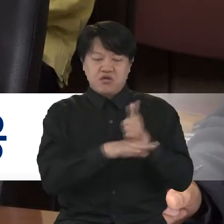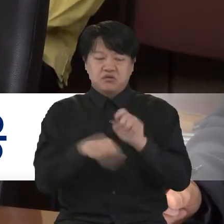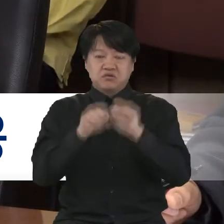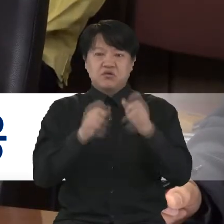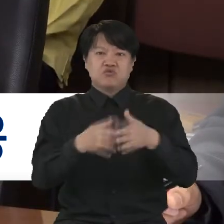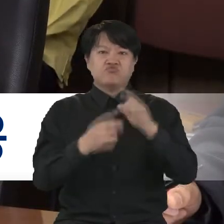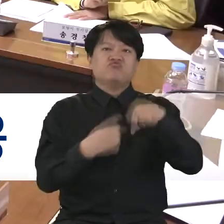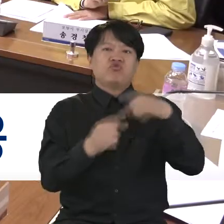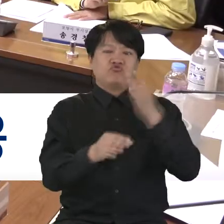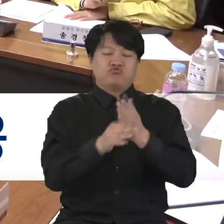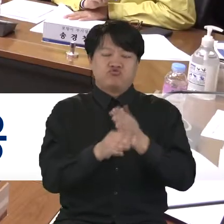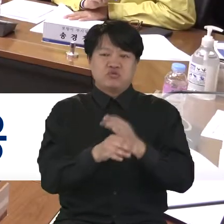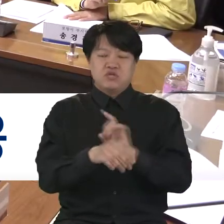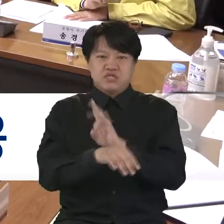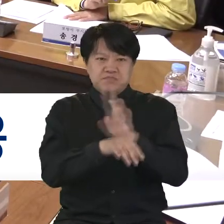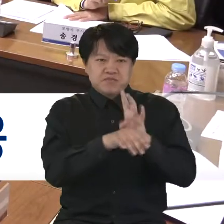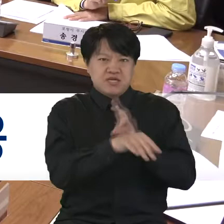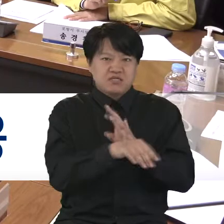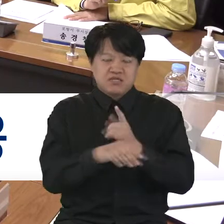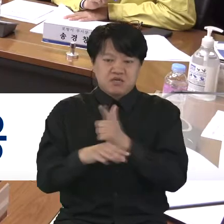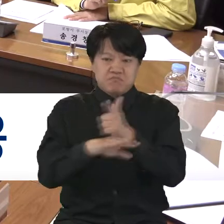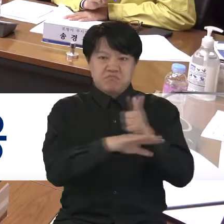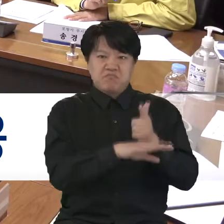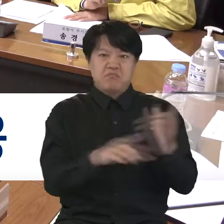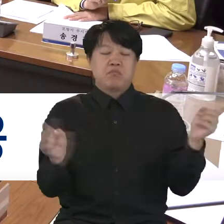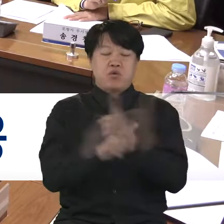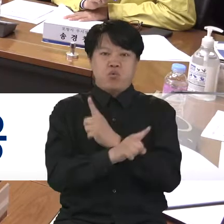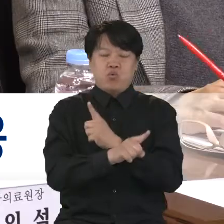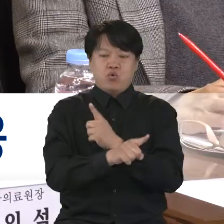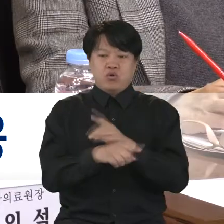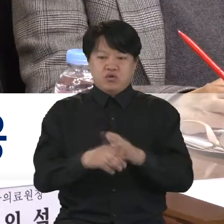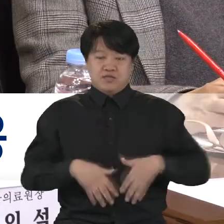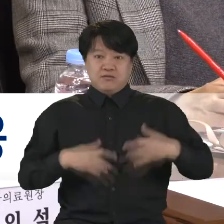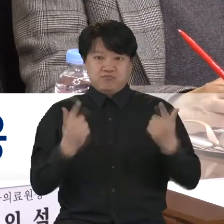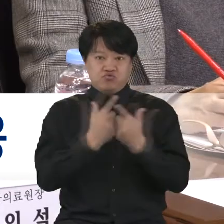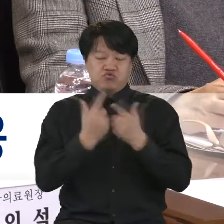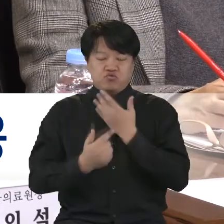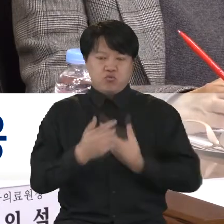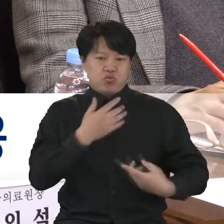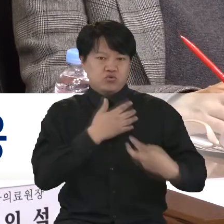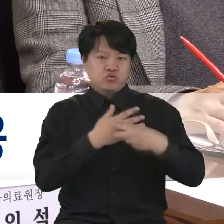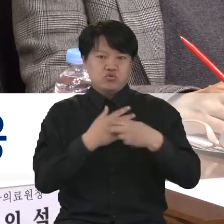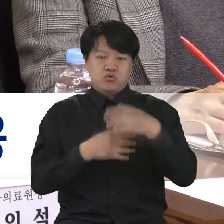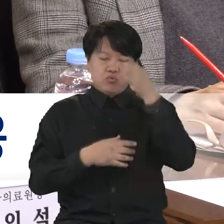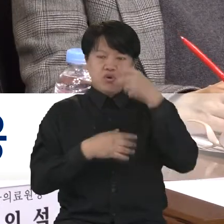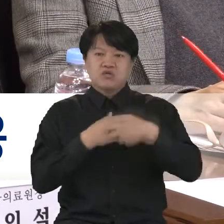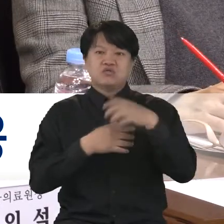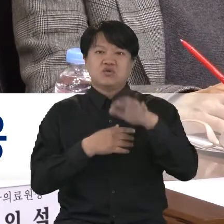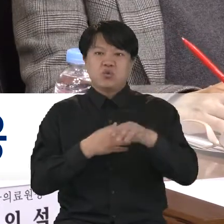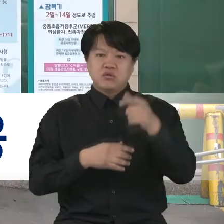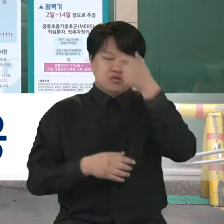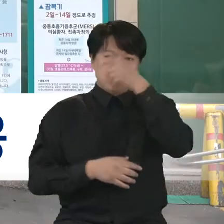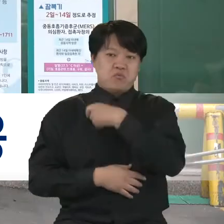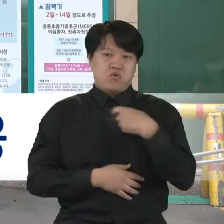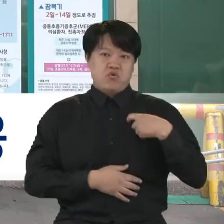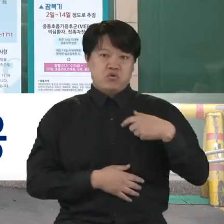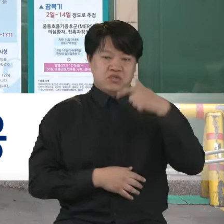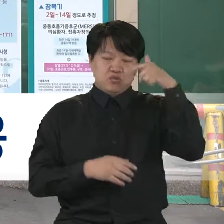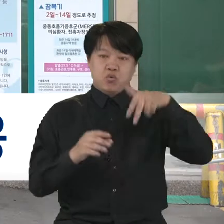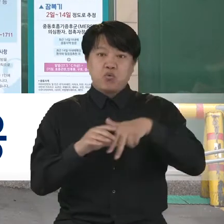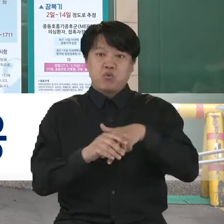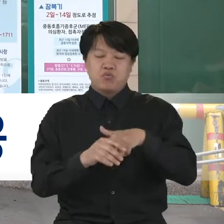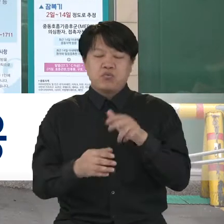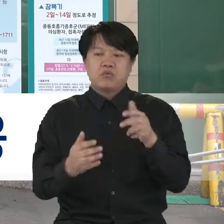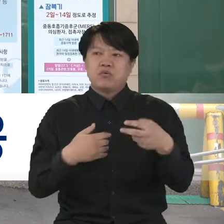는 24시간 비상 방역 체계로 전환하고 남 북구보건소 와 포항 의료원 성모병원 3명 기독병원 등